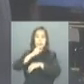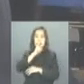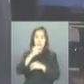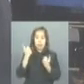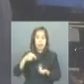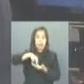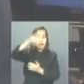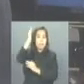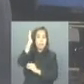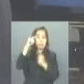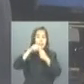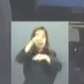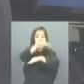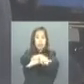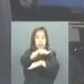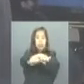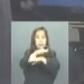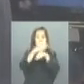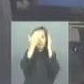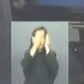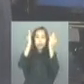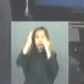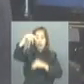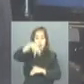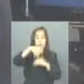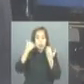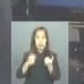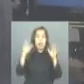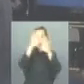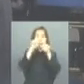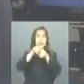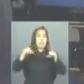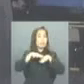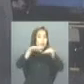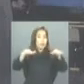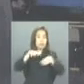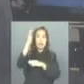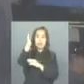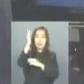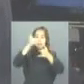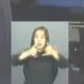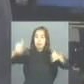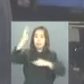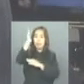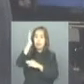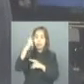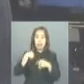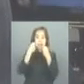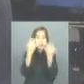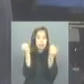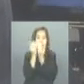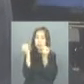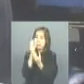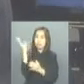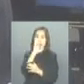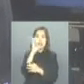ที่แยกราชประสงค์ในวันพรุ่งนี้เป็นการปราศัยหาเสียงตามปกติโดยไม่ได้ต้องการที่จะสร้างสถานการณ์ให้มีความขัดแย้งเกิดขึ้นจ